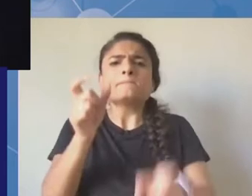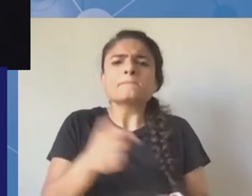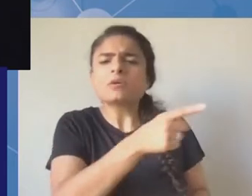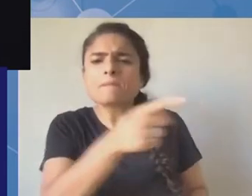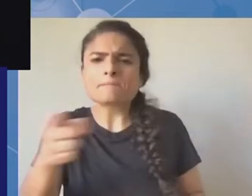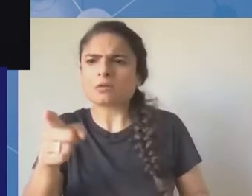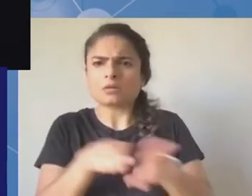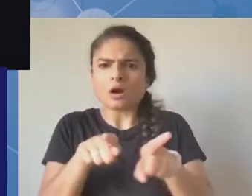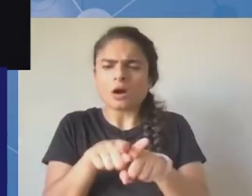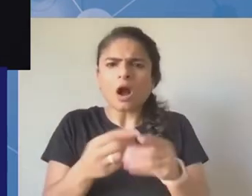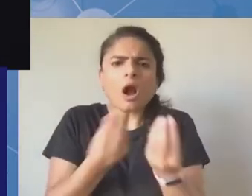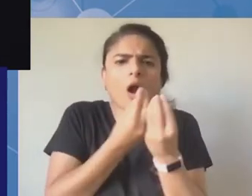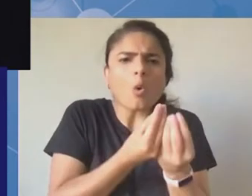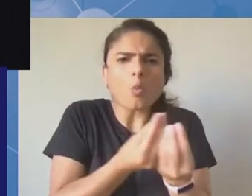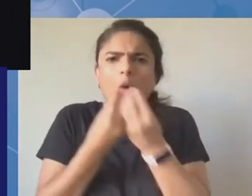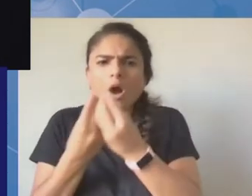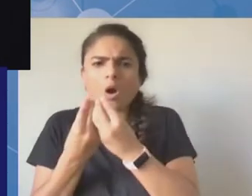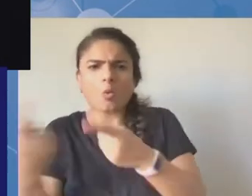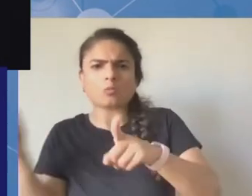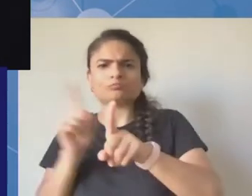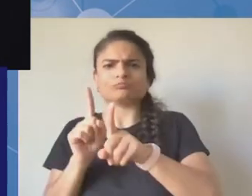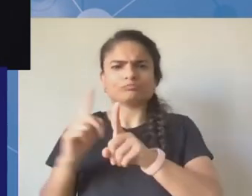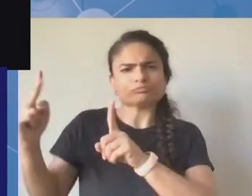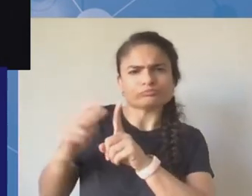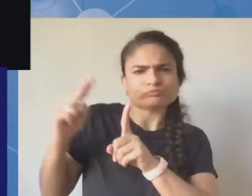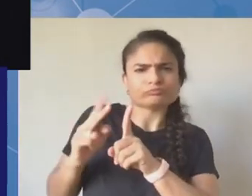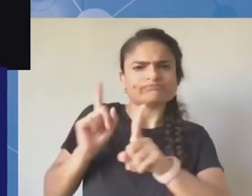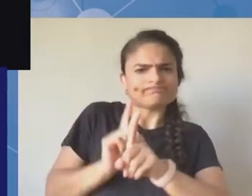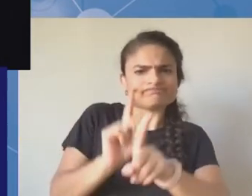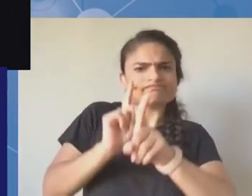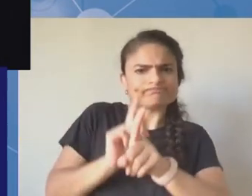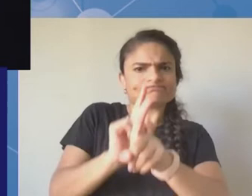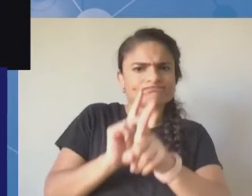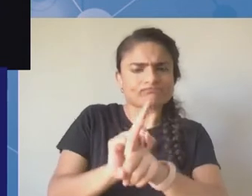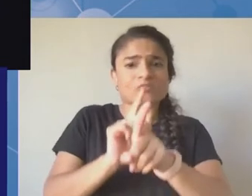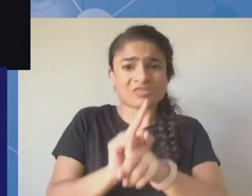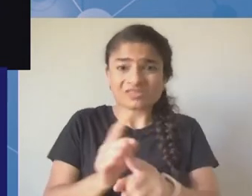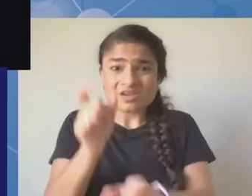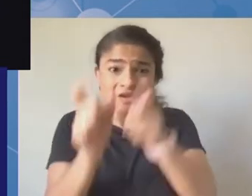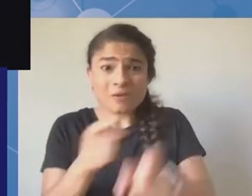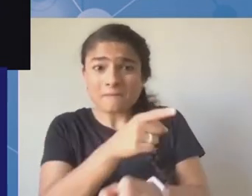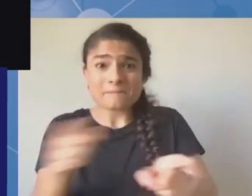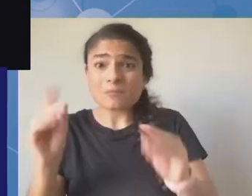مستقبلا يجب إقامة عدد أكبر من